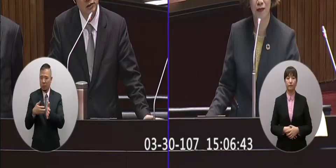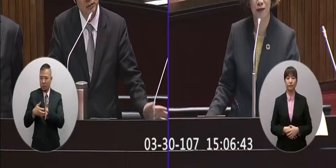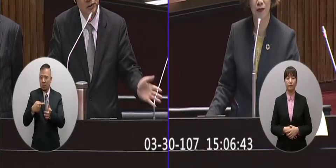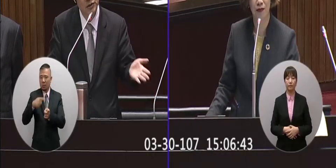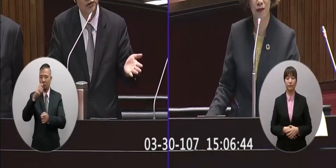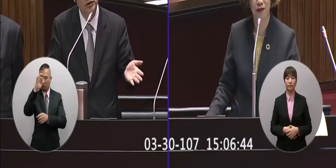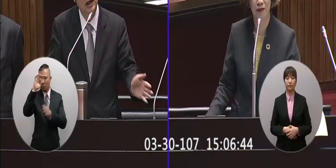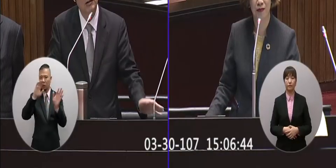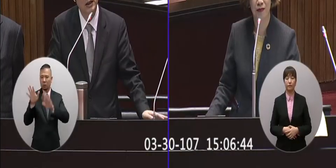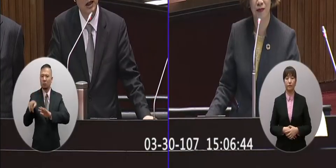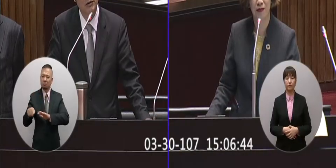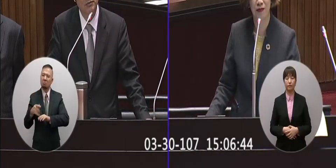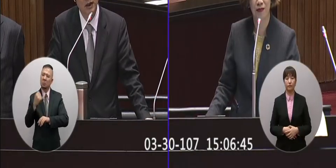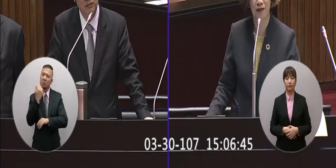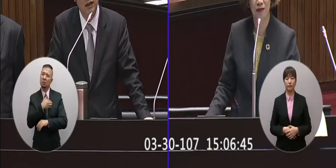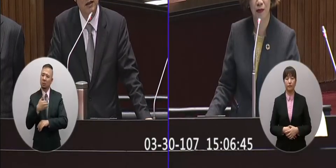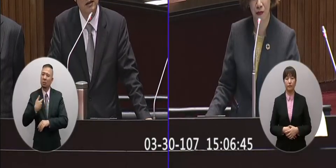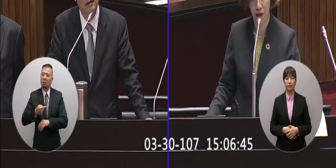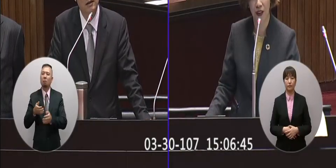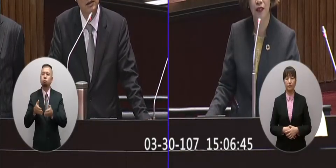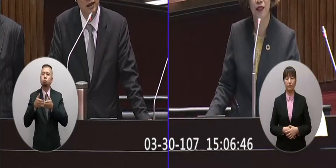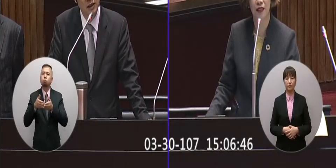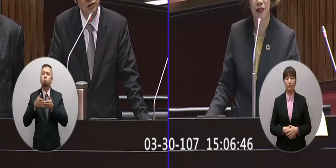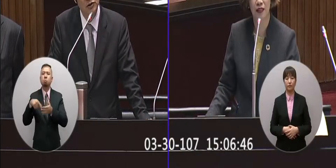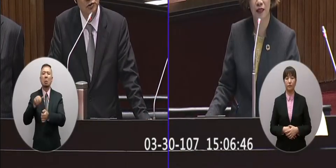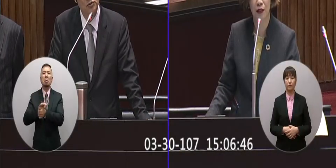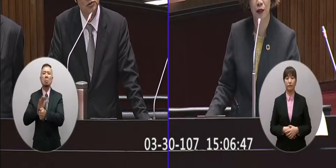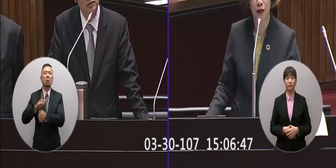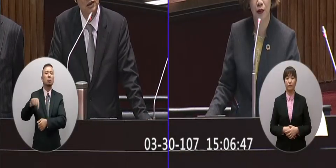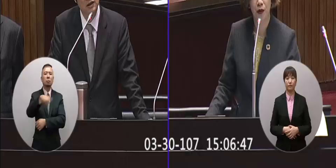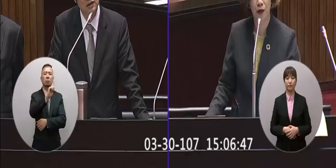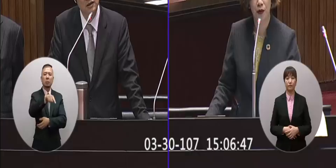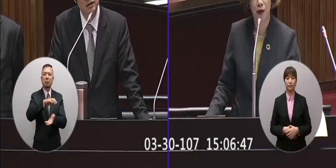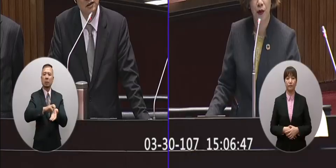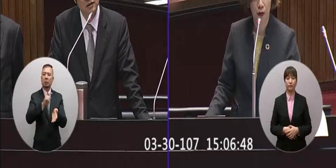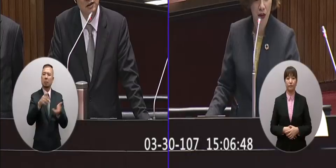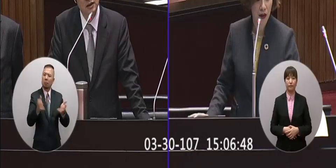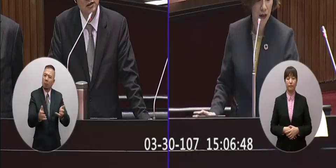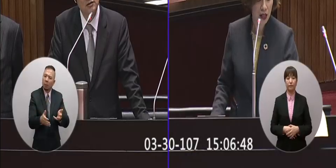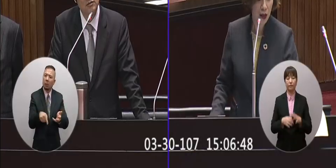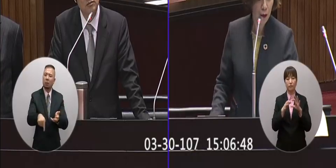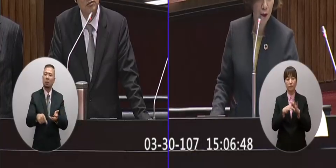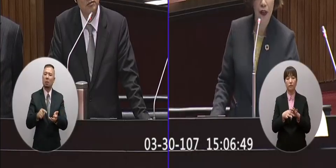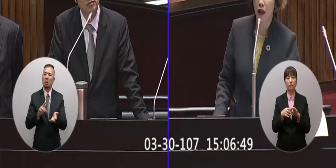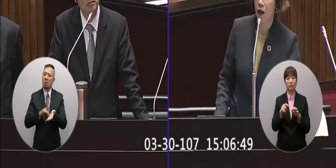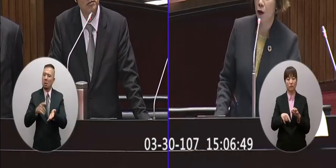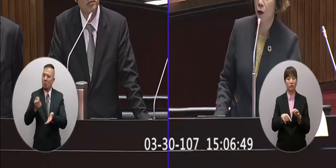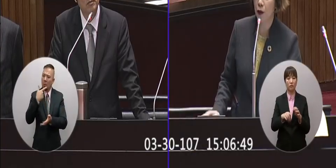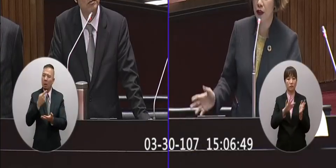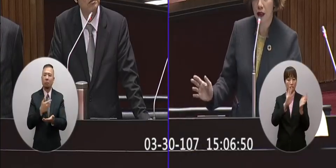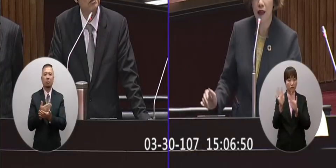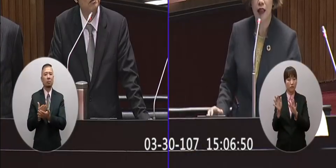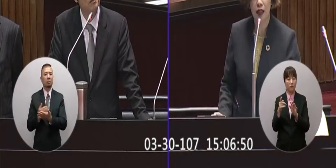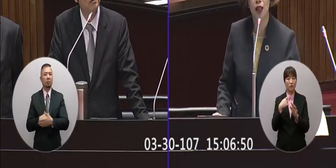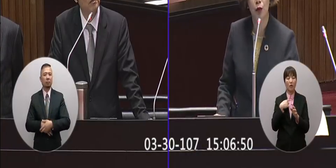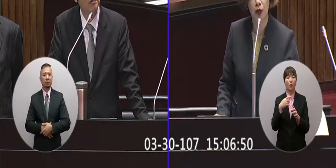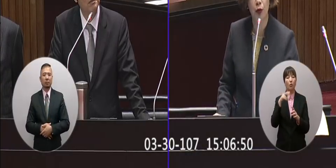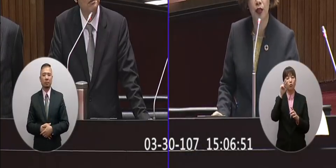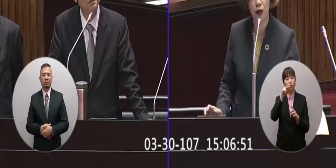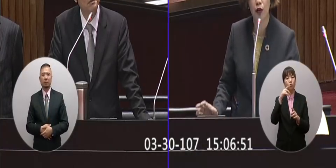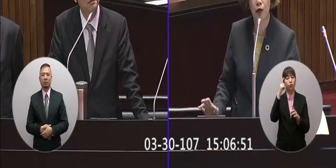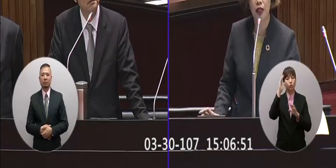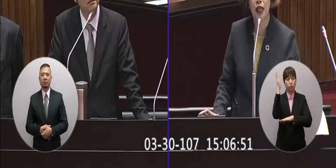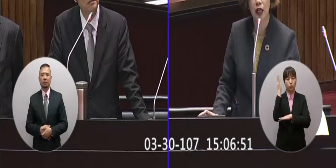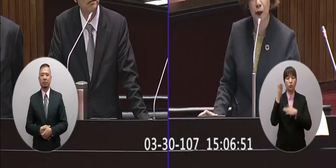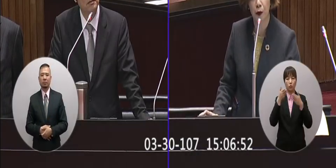情况了，有时候也必须需要医疗的帮忙啊， 对， 医疗的救助。 所以哦，这个部分哦，我是很乐见我们